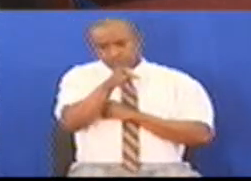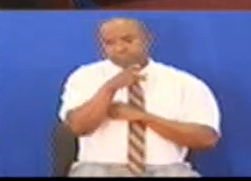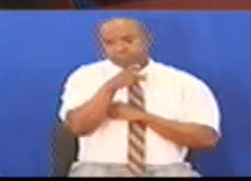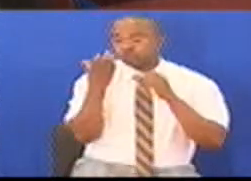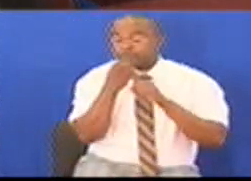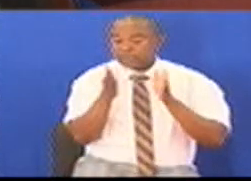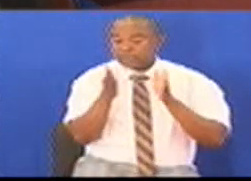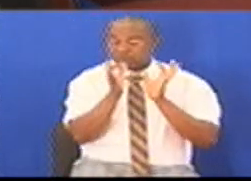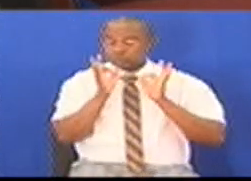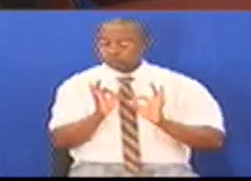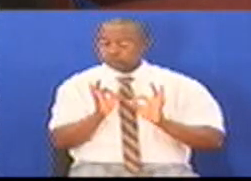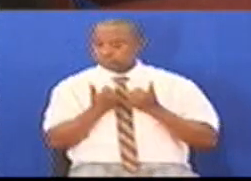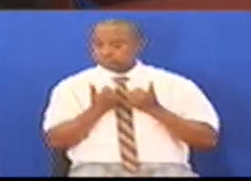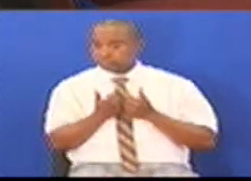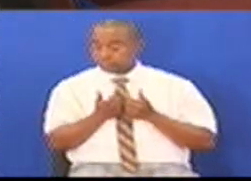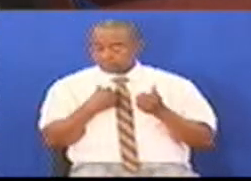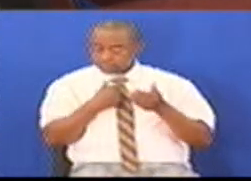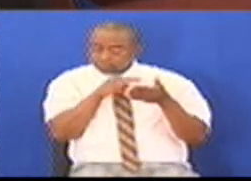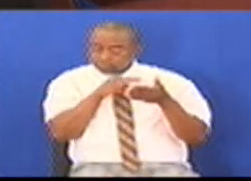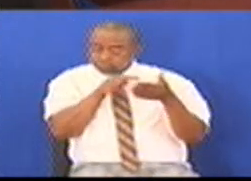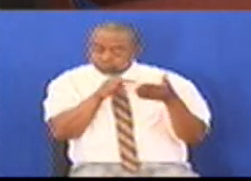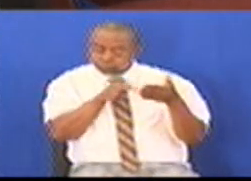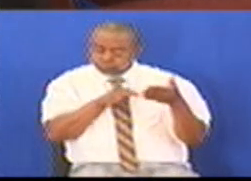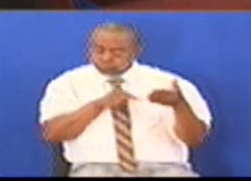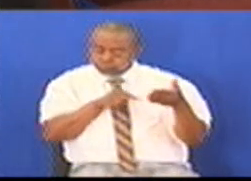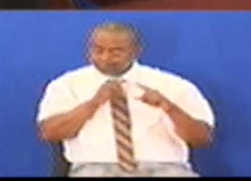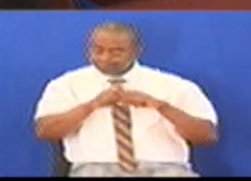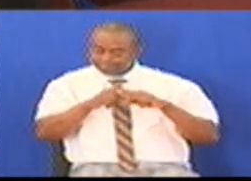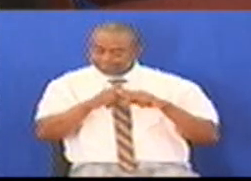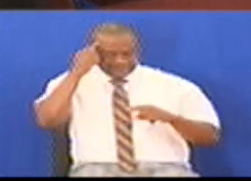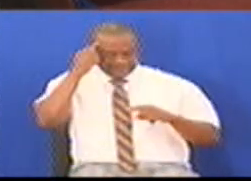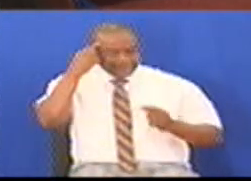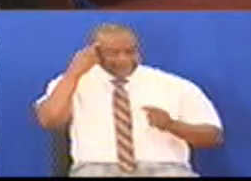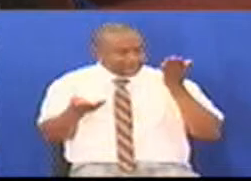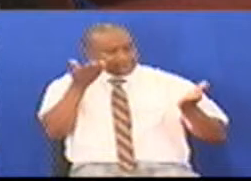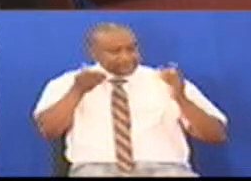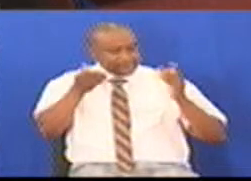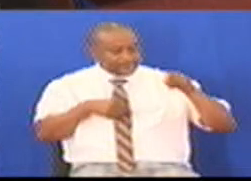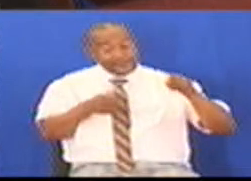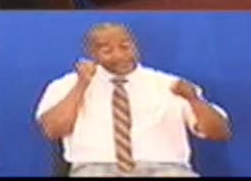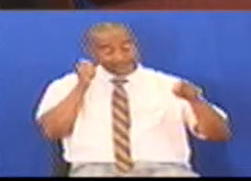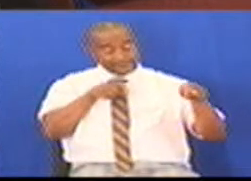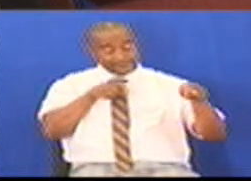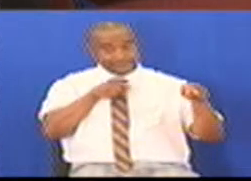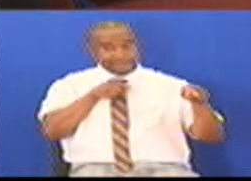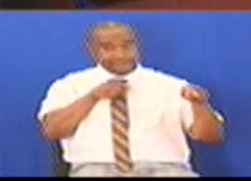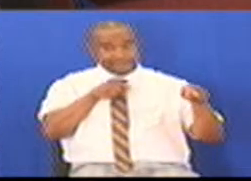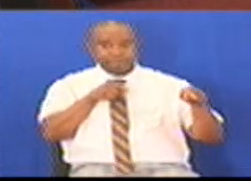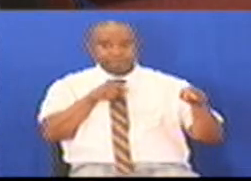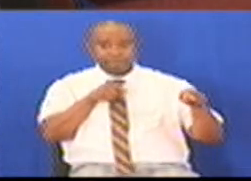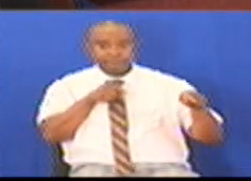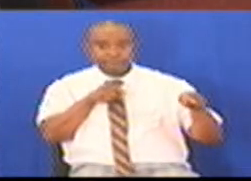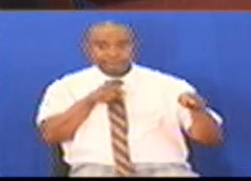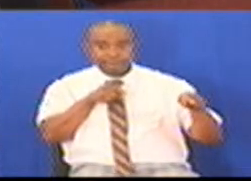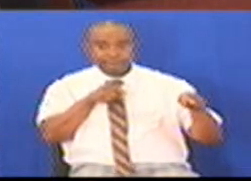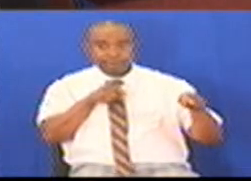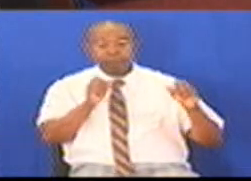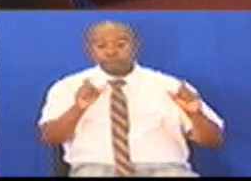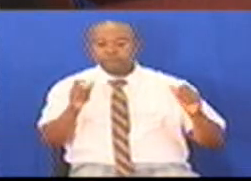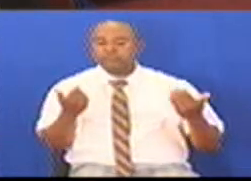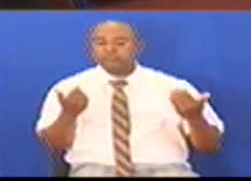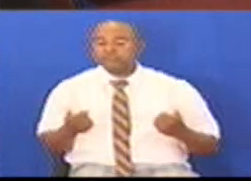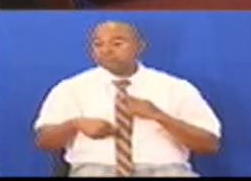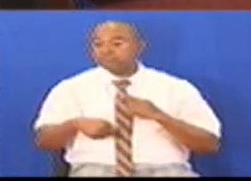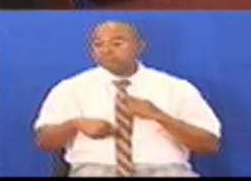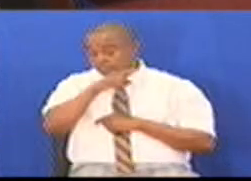nzuri ya kuweza kupitia tena na kutafakari. Sasa naamini